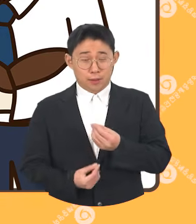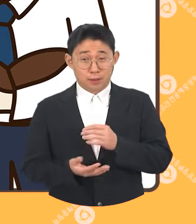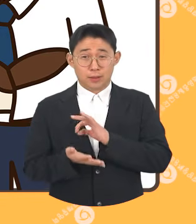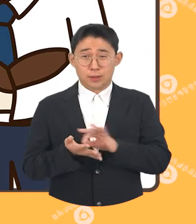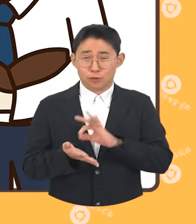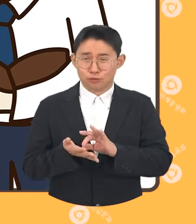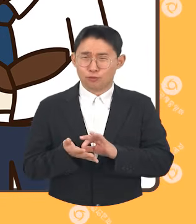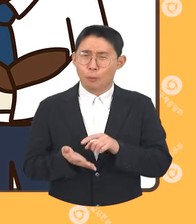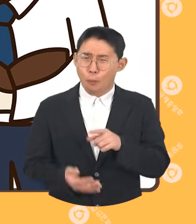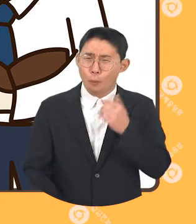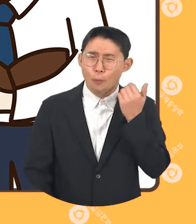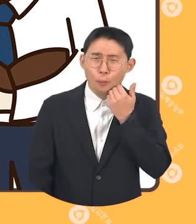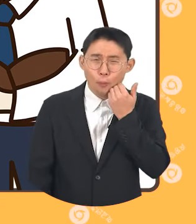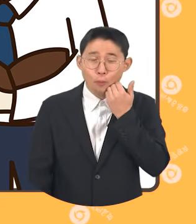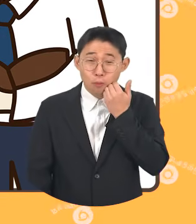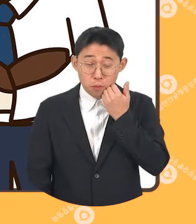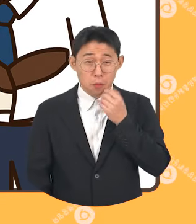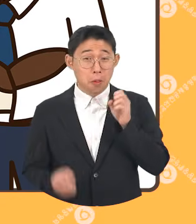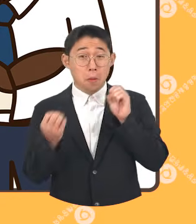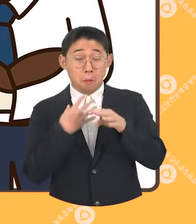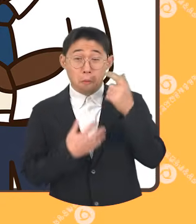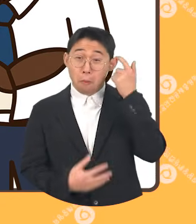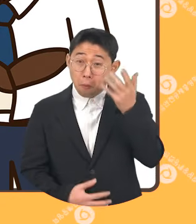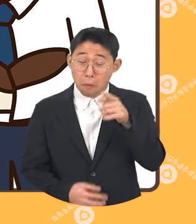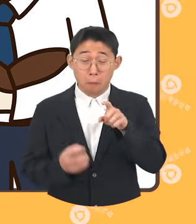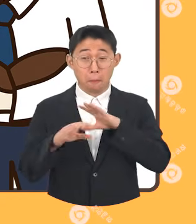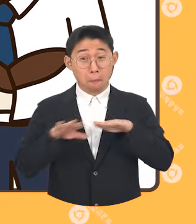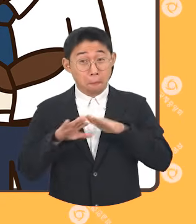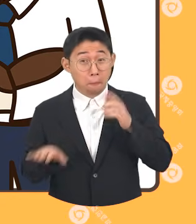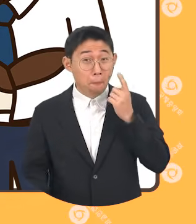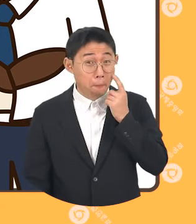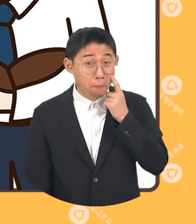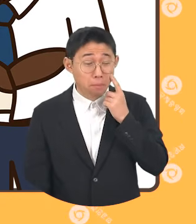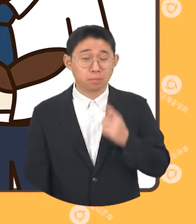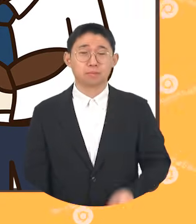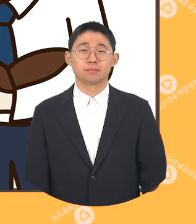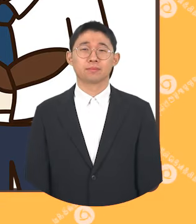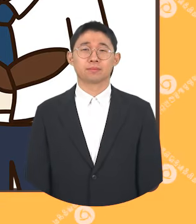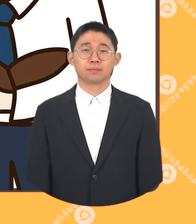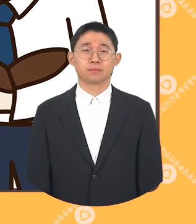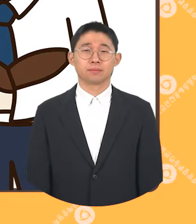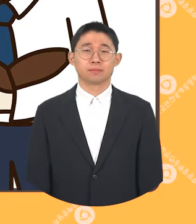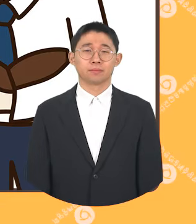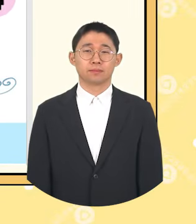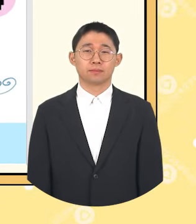생활용품을 안전하게 사용하는 친구가 누구인지 퀴즈를 풀어볼까요?